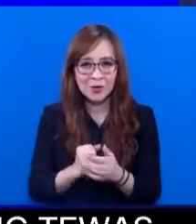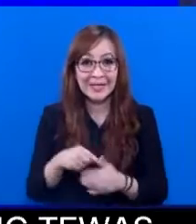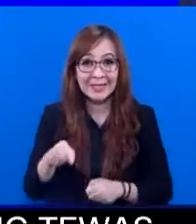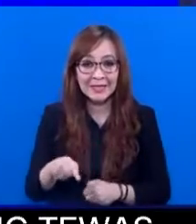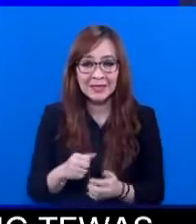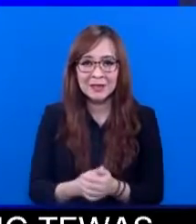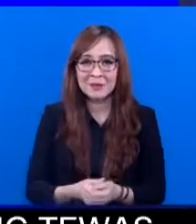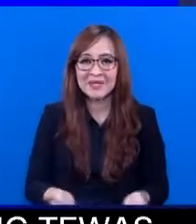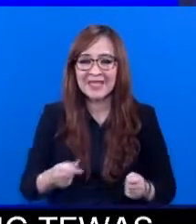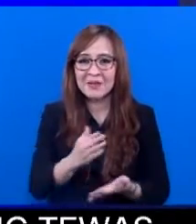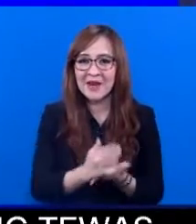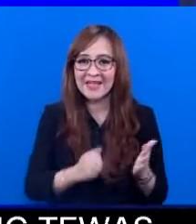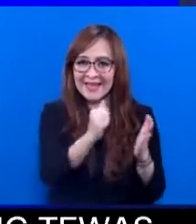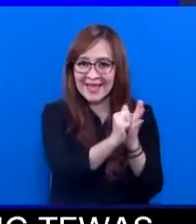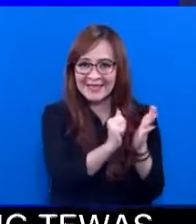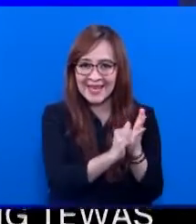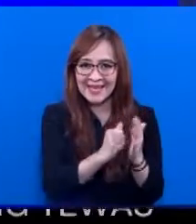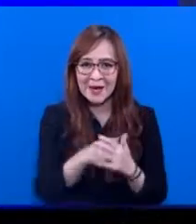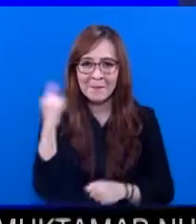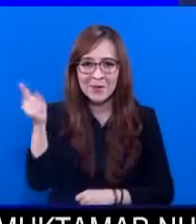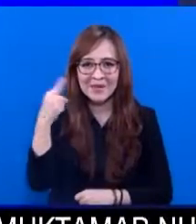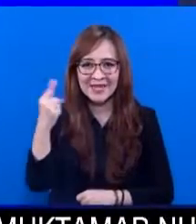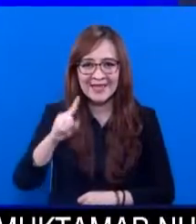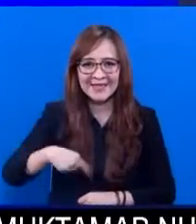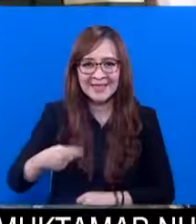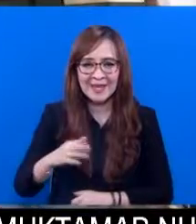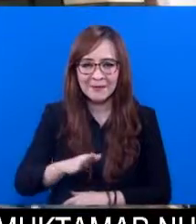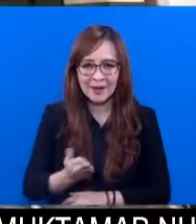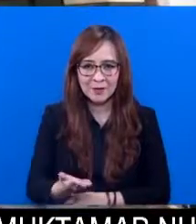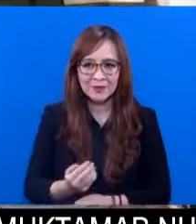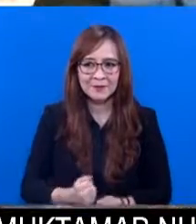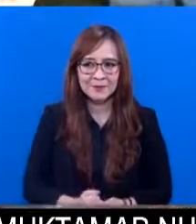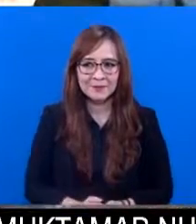menjadi bagian kalender event Pemkot Solo setiap tahun.